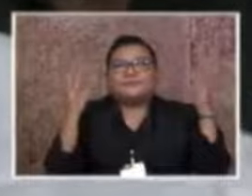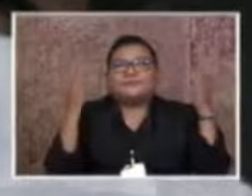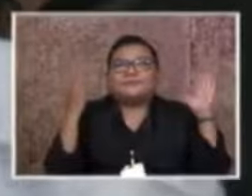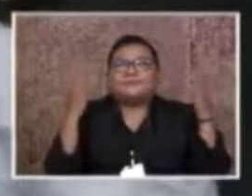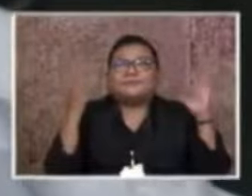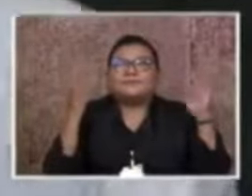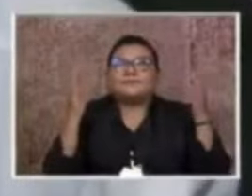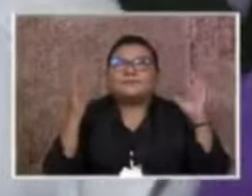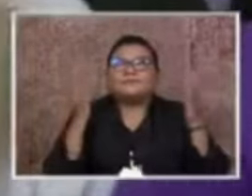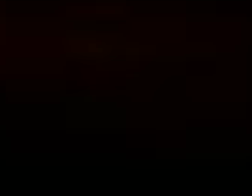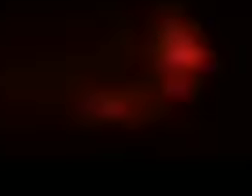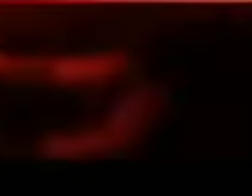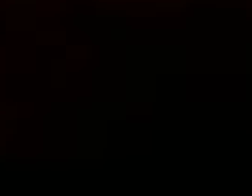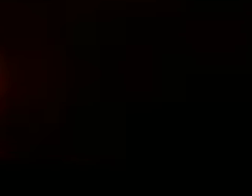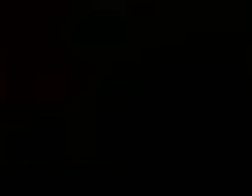calon